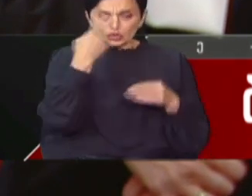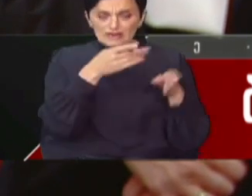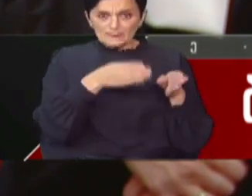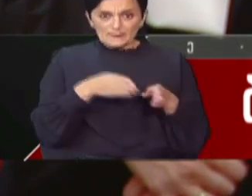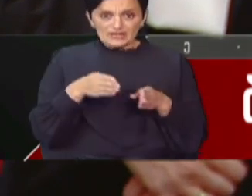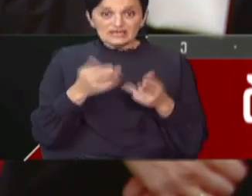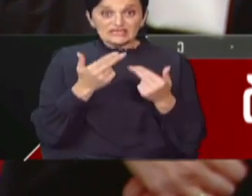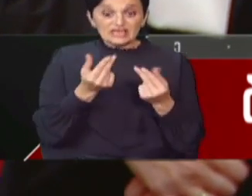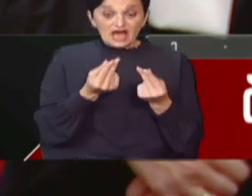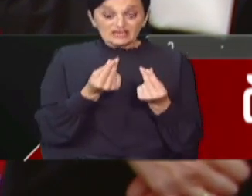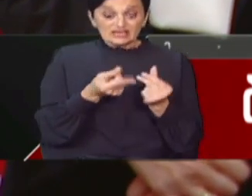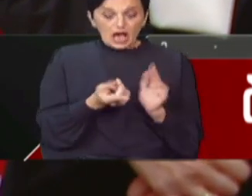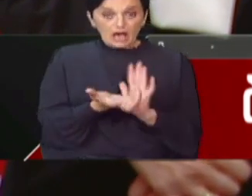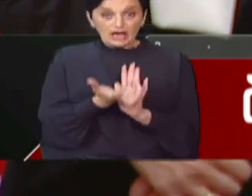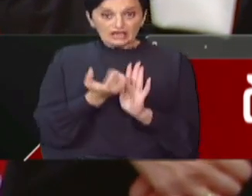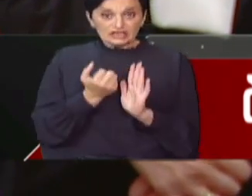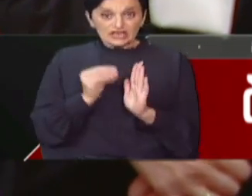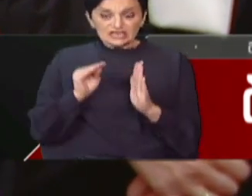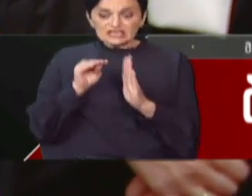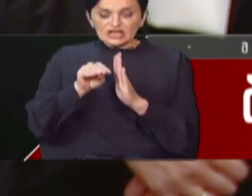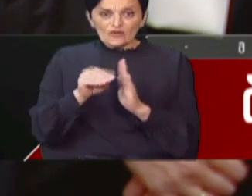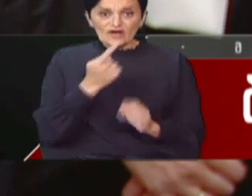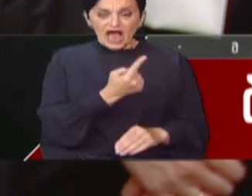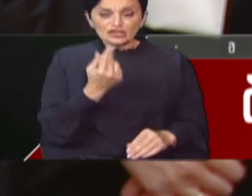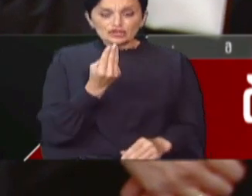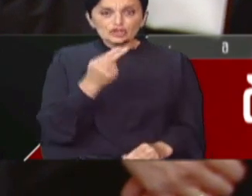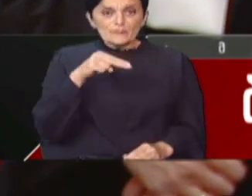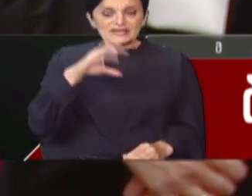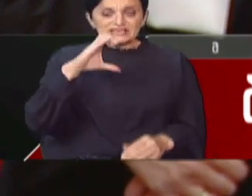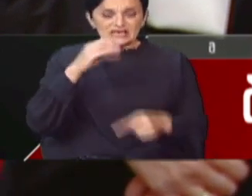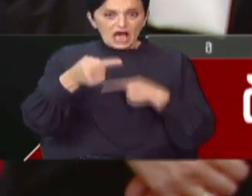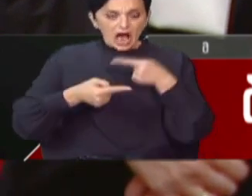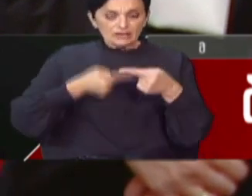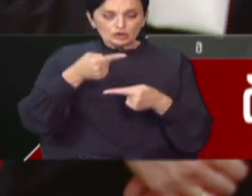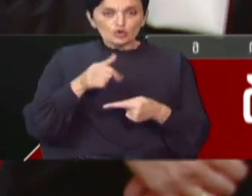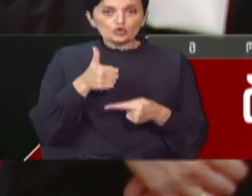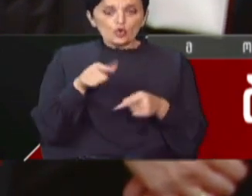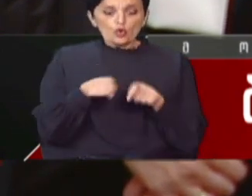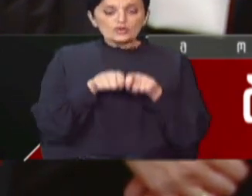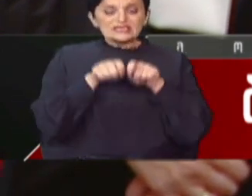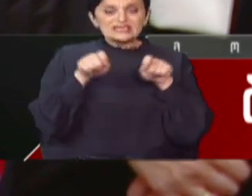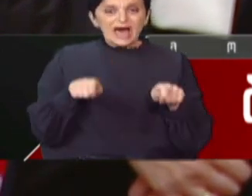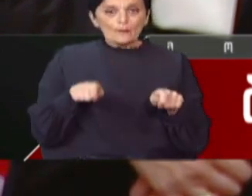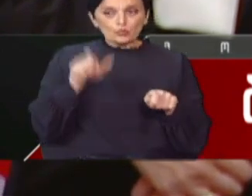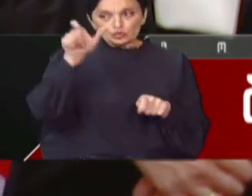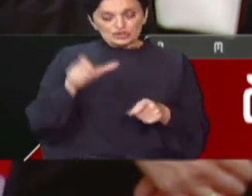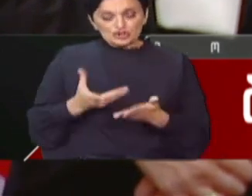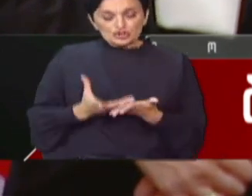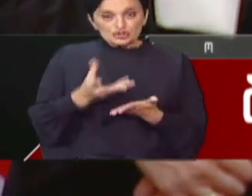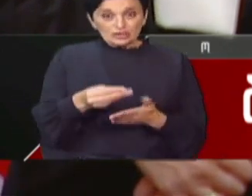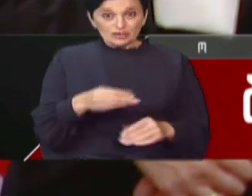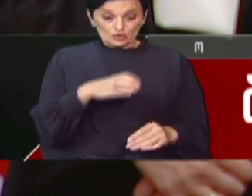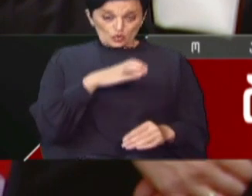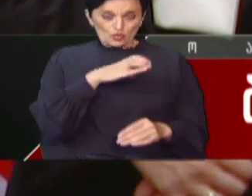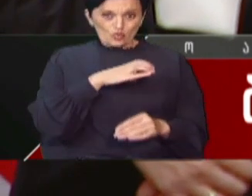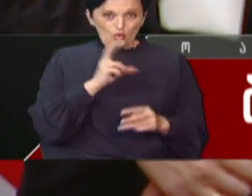და განაღდებული თანხის ნაწილი თავსდებოდა ერთ-ერთი შპს-ს ანგარიშზე როგორც დამფუძნებლის შენატანი და უძრავი